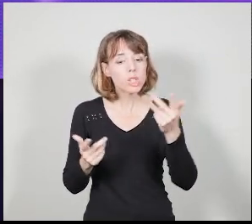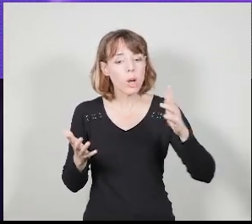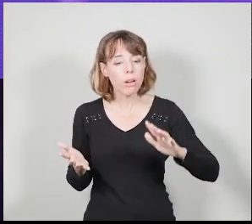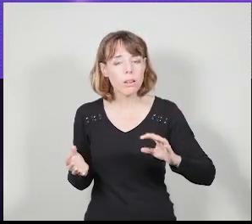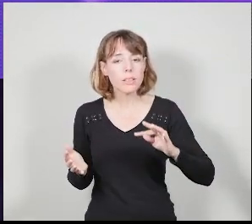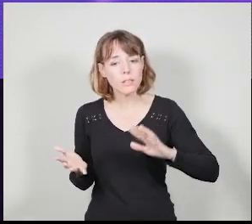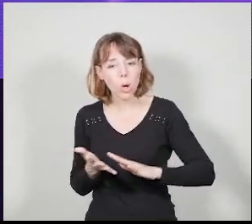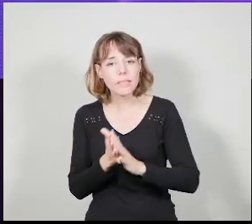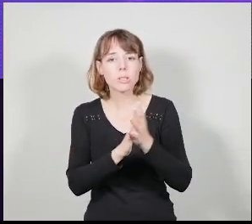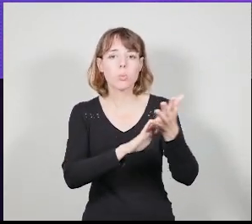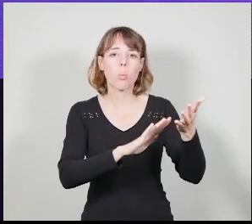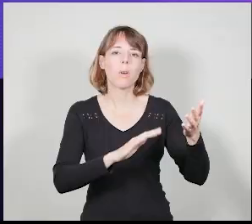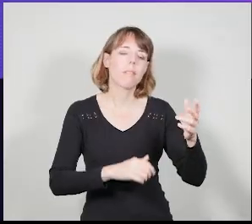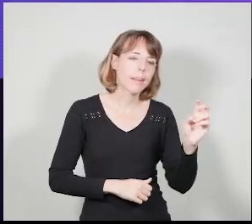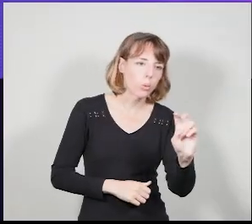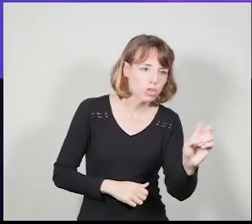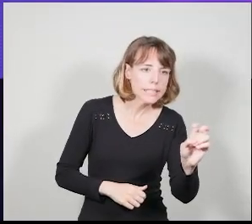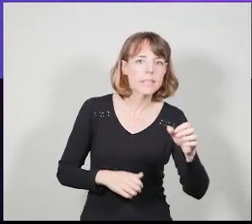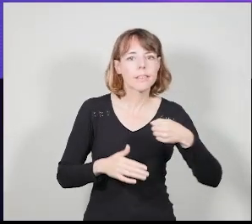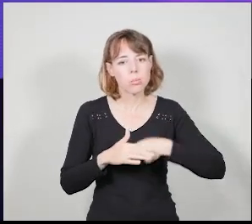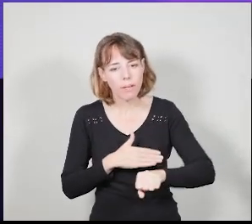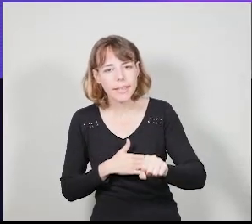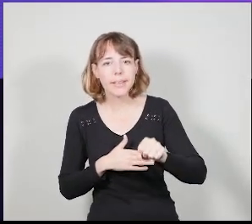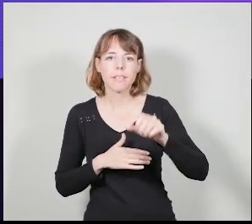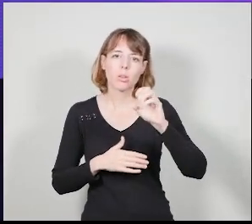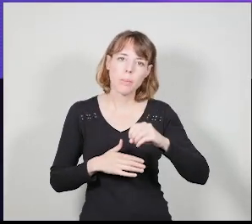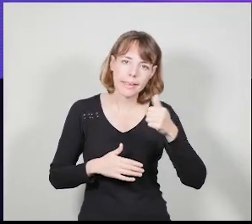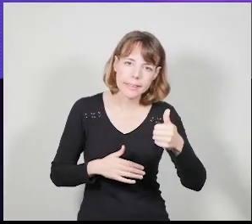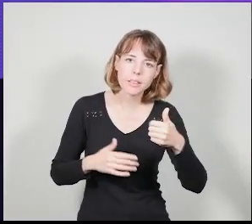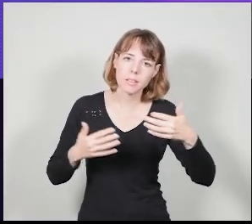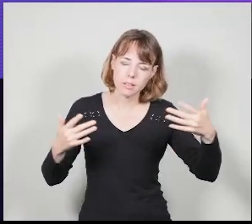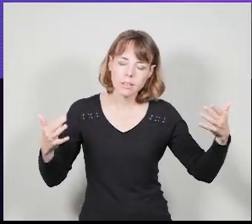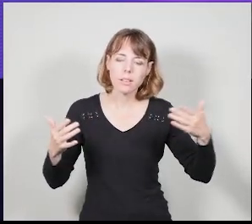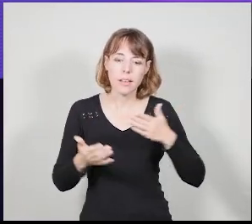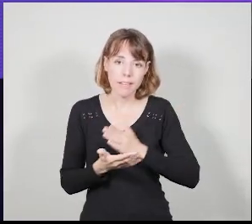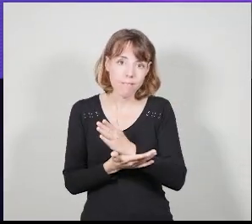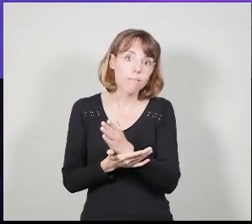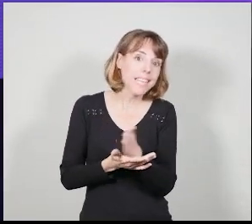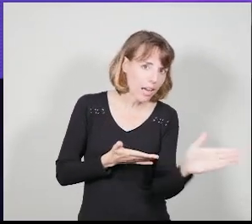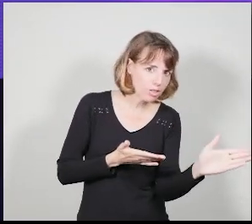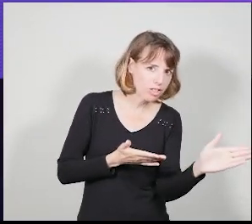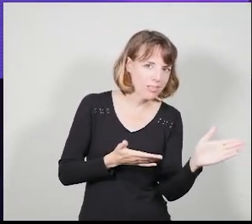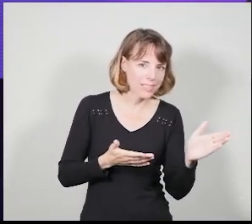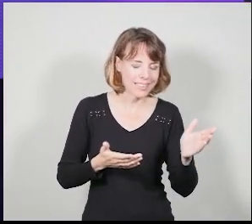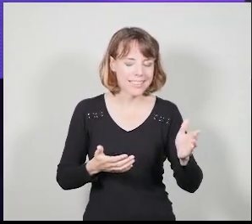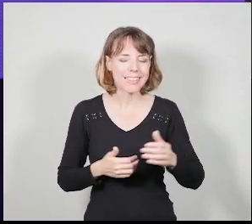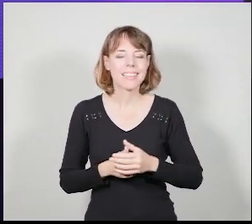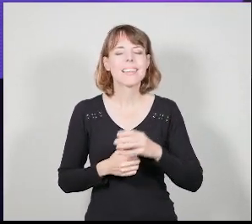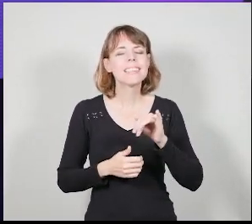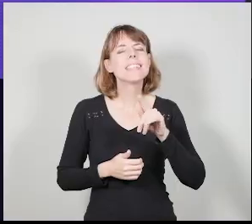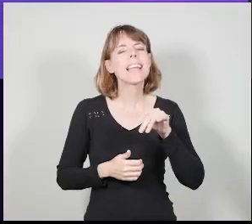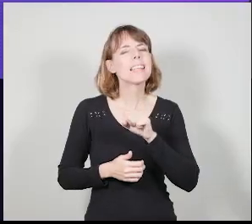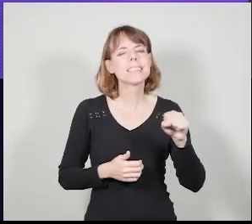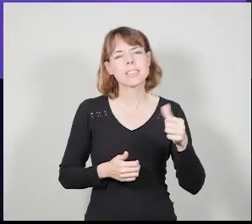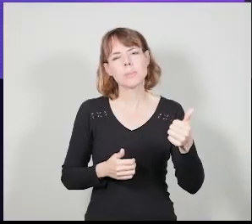grandes transitions écologiques, démographiques, numériques, etc. Il y a des virages, et on sait que l'IGAS émet quelques réserves